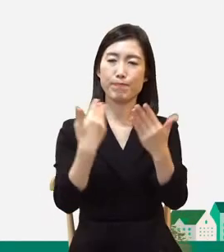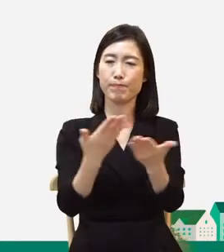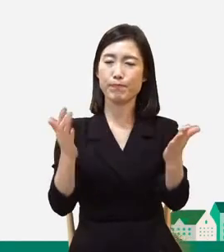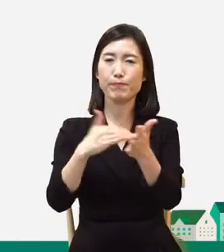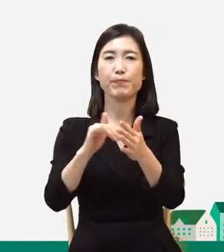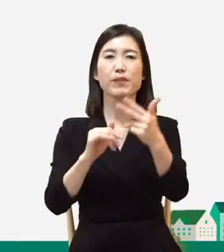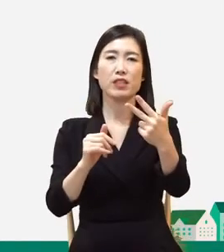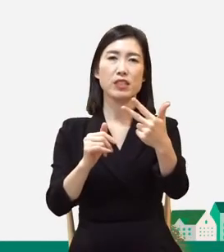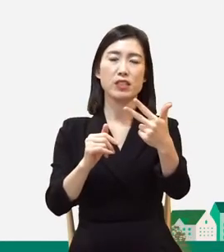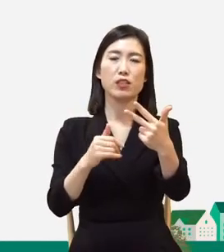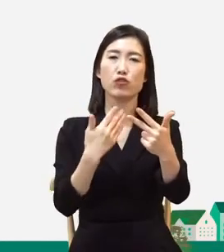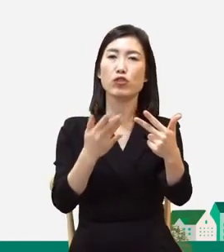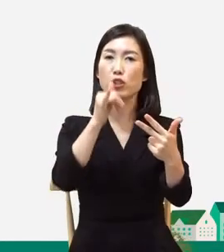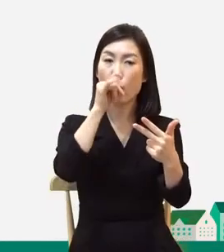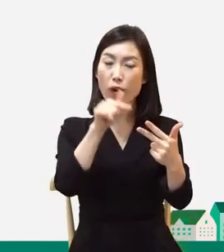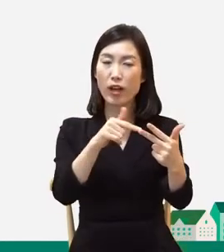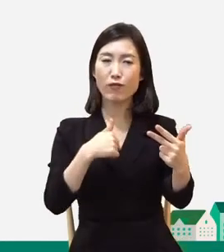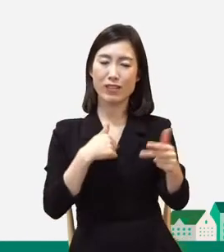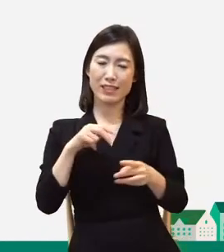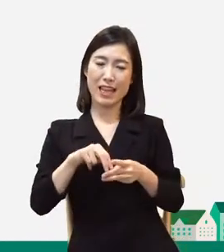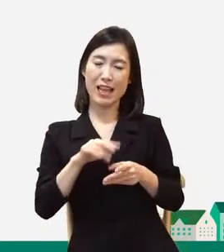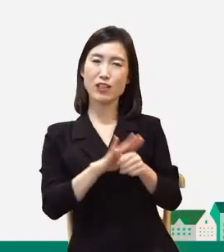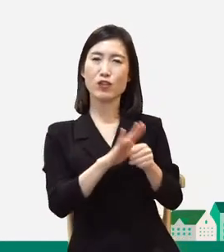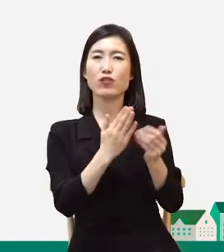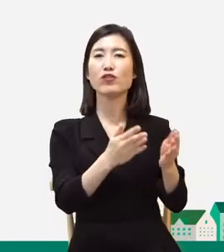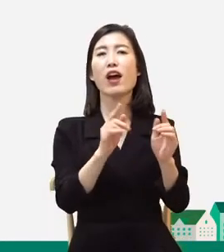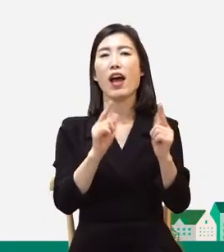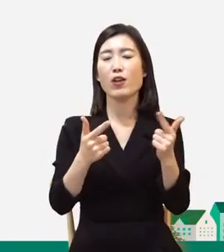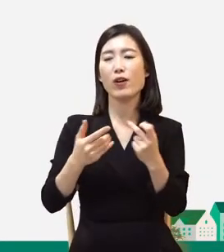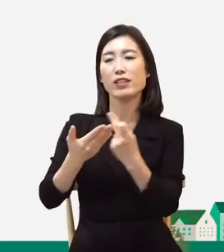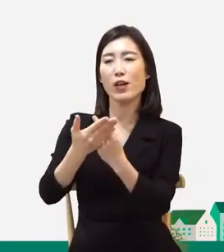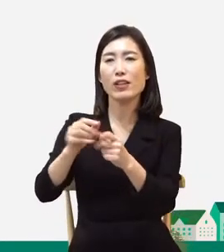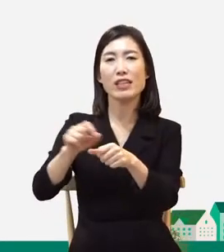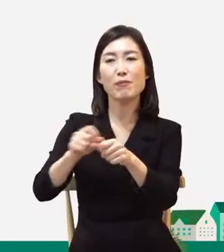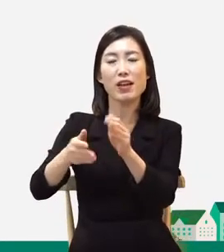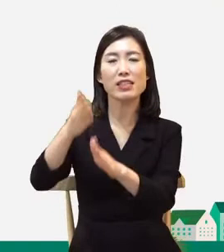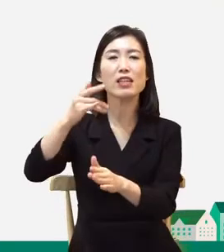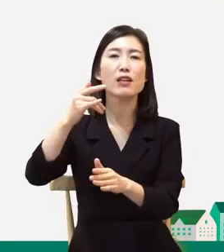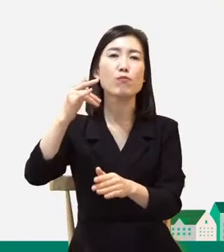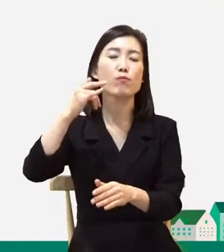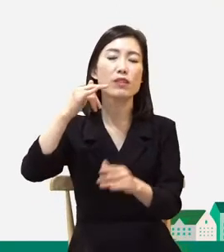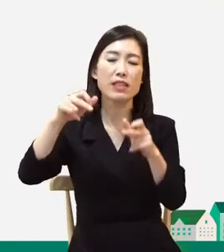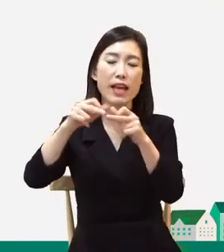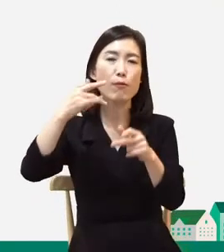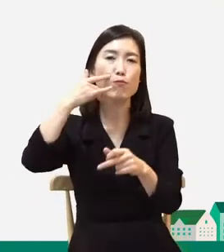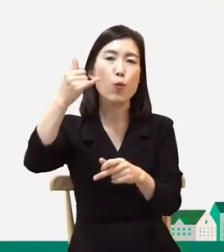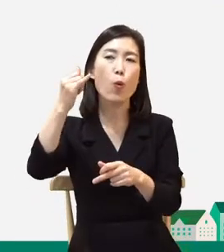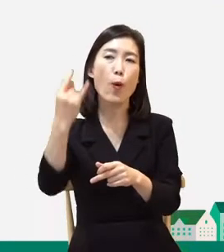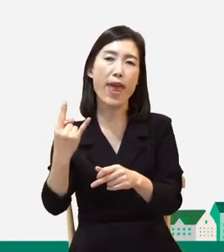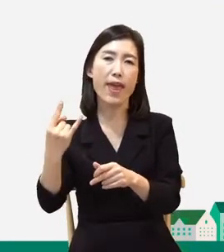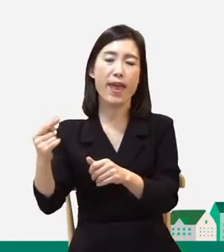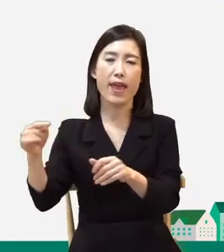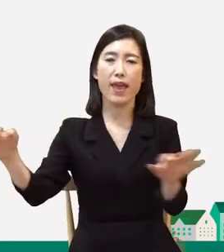있는데요. 이 부분은 저희 센터가 아니고 제주특별자치도 장애인 부모회에서 지금